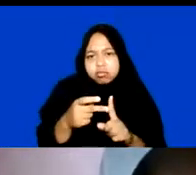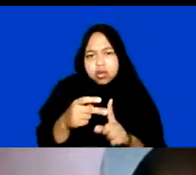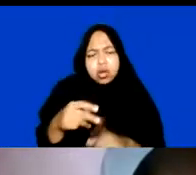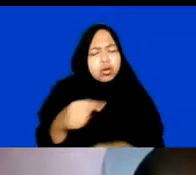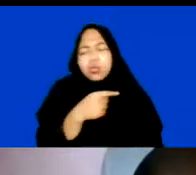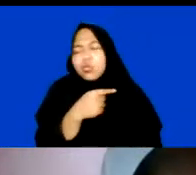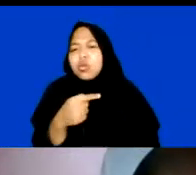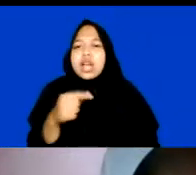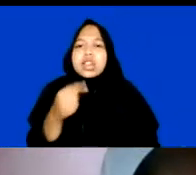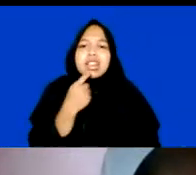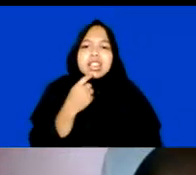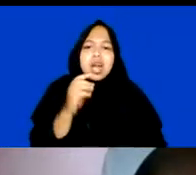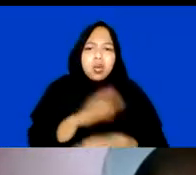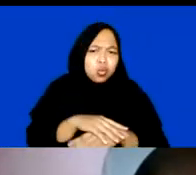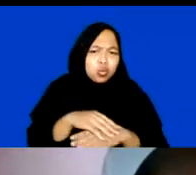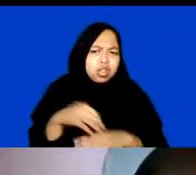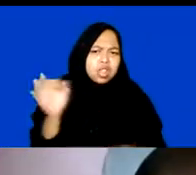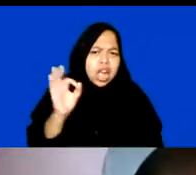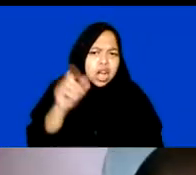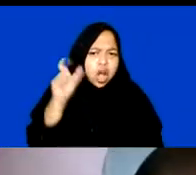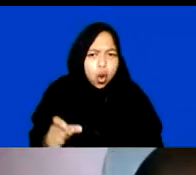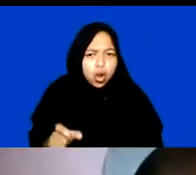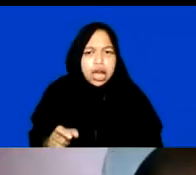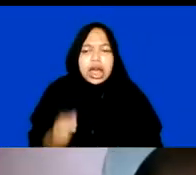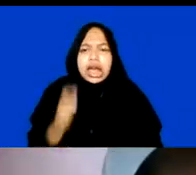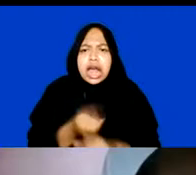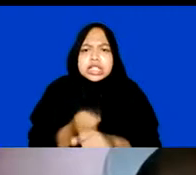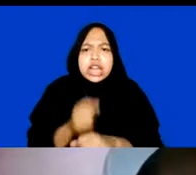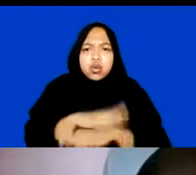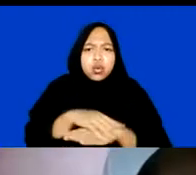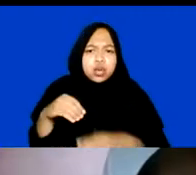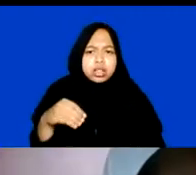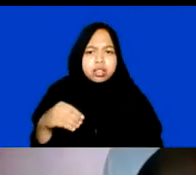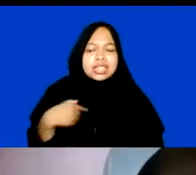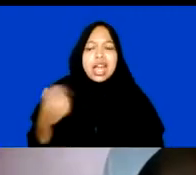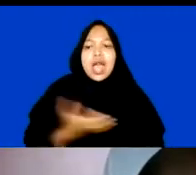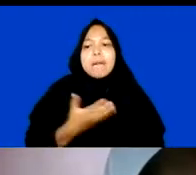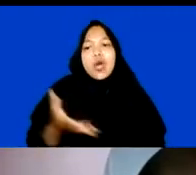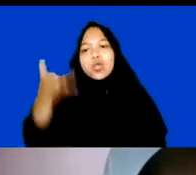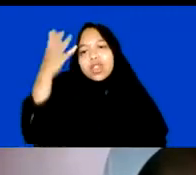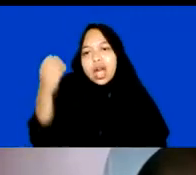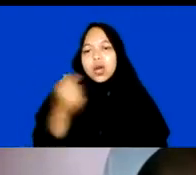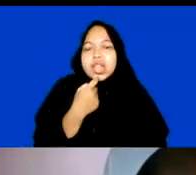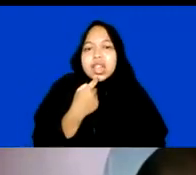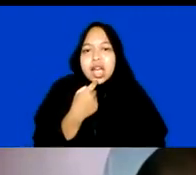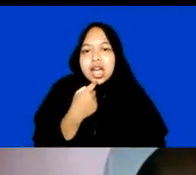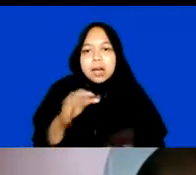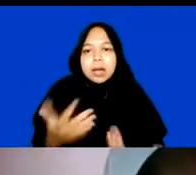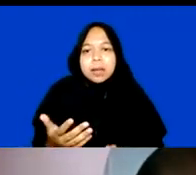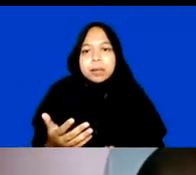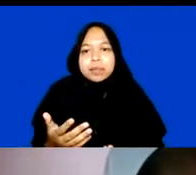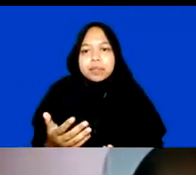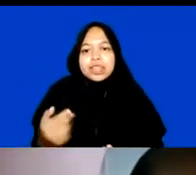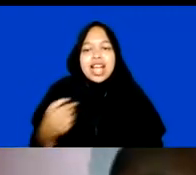ada pun orang kerajinan kulit di sini. Mungkin yang ingin saya tahu sedikit aja, Pak. Mungkin ajari saya